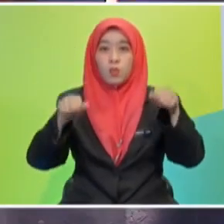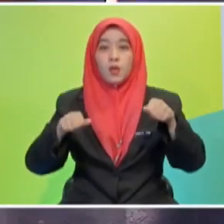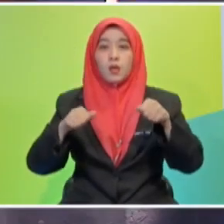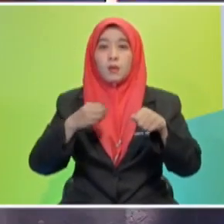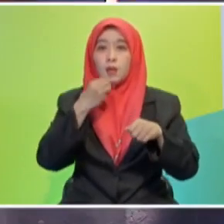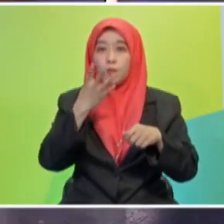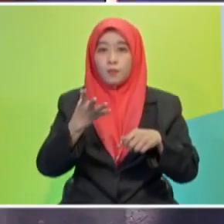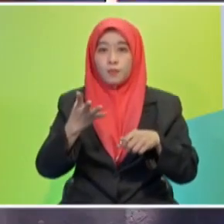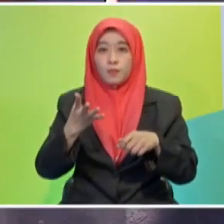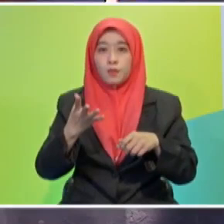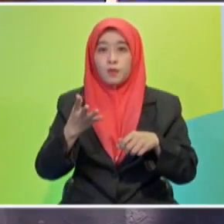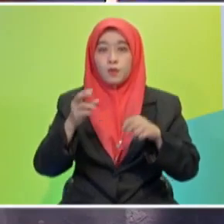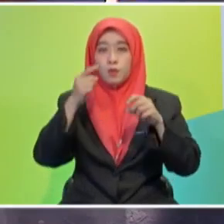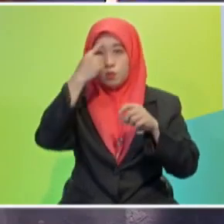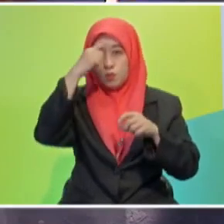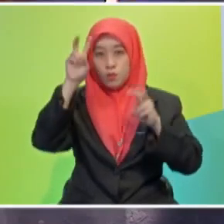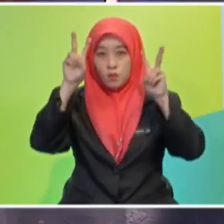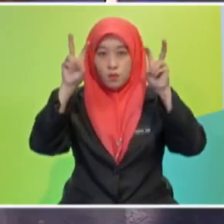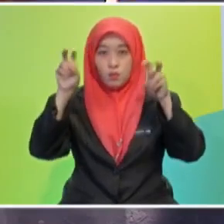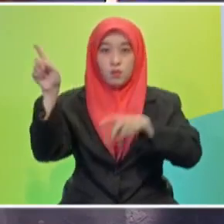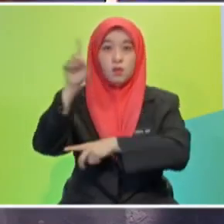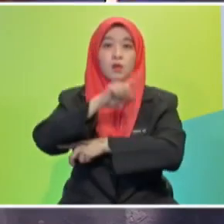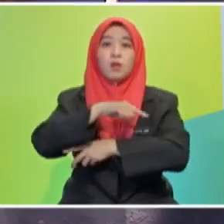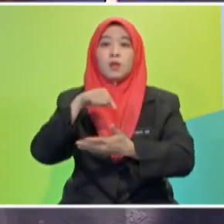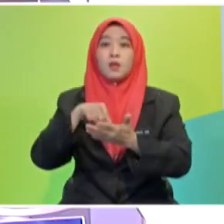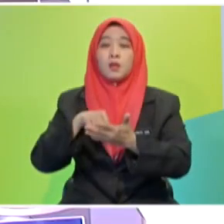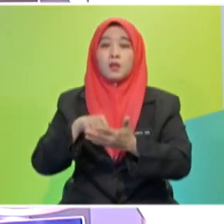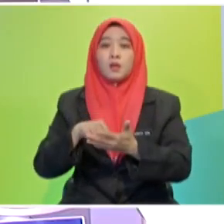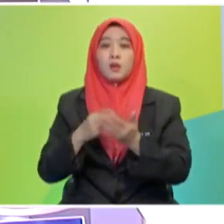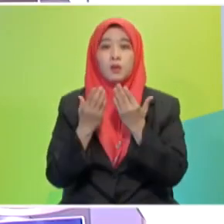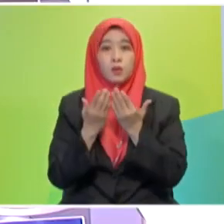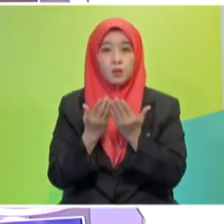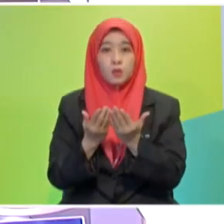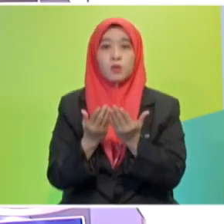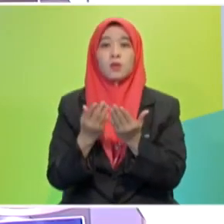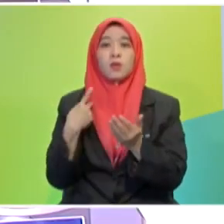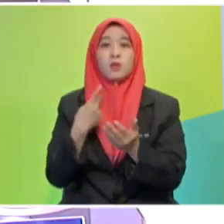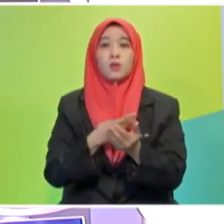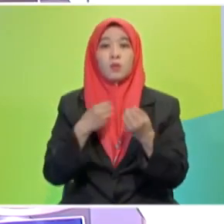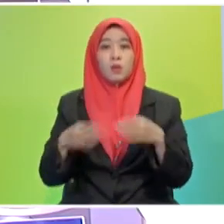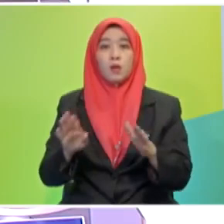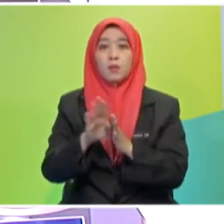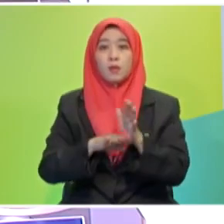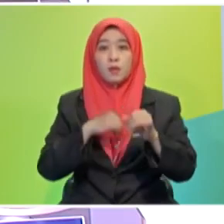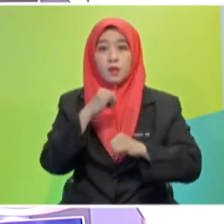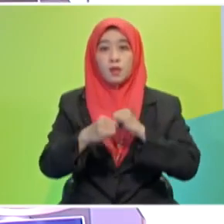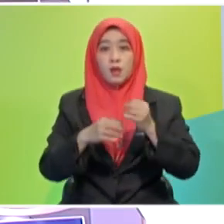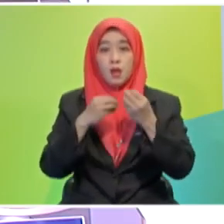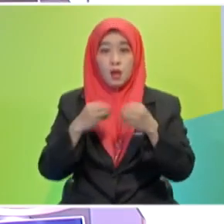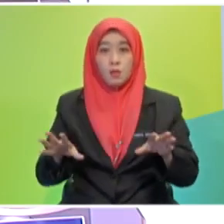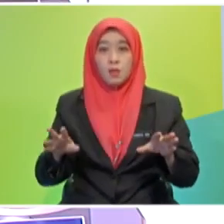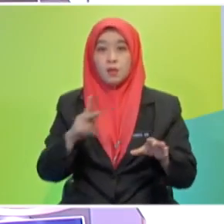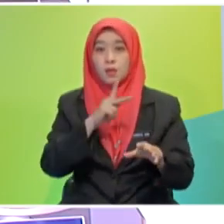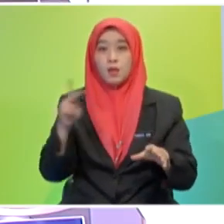kita pada hari ini? Okey Aiman, alhamdulillah hari ini kita dah berjaya menghabiskan 2 standard